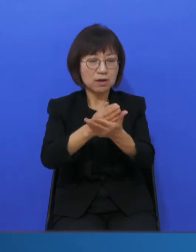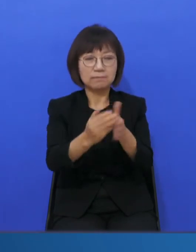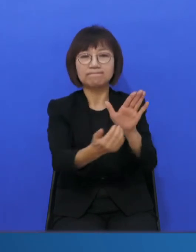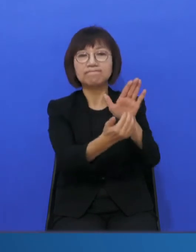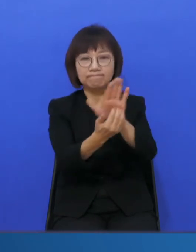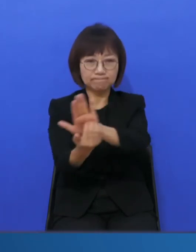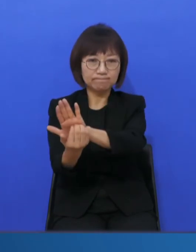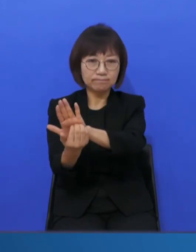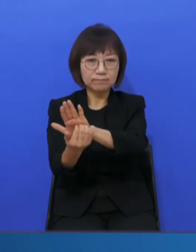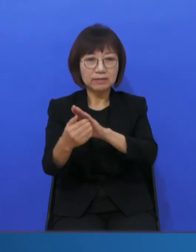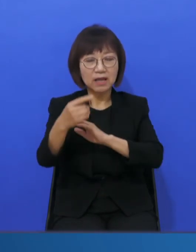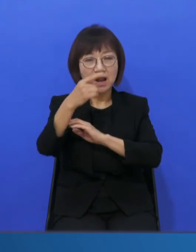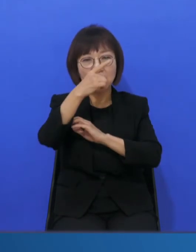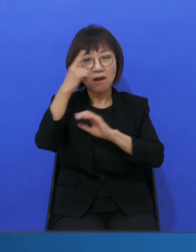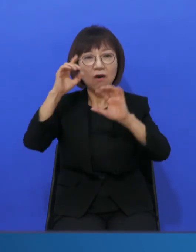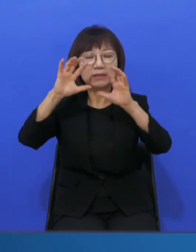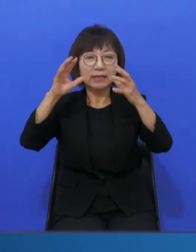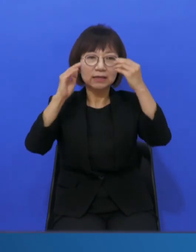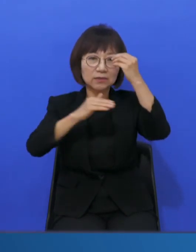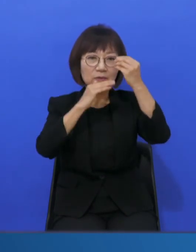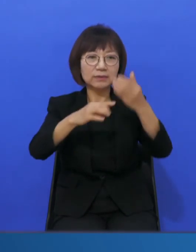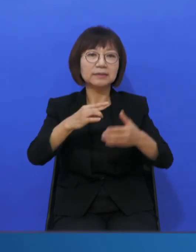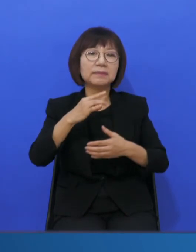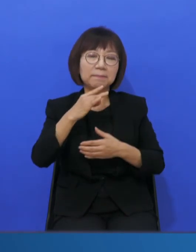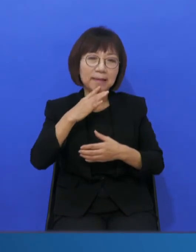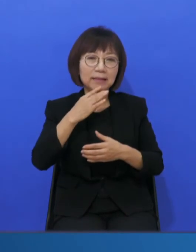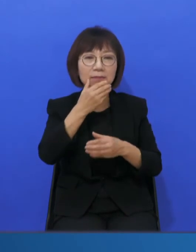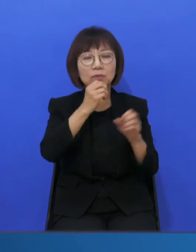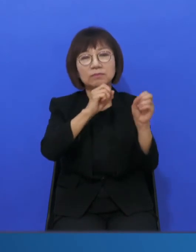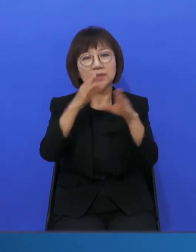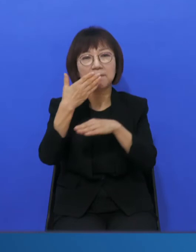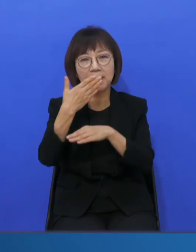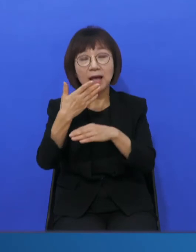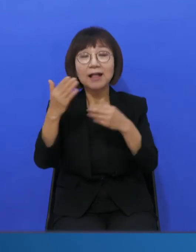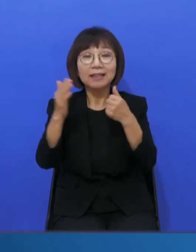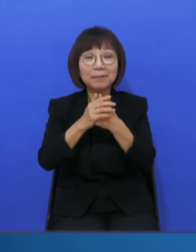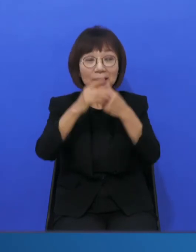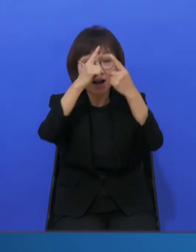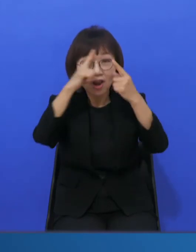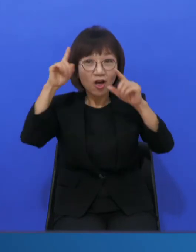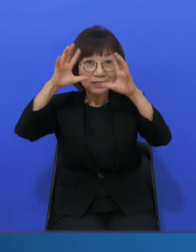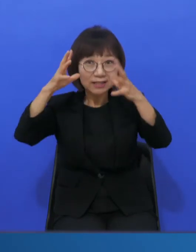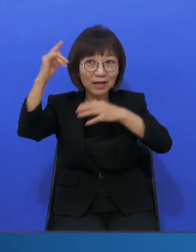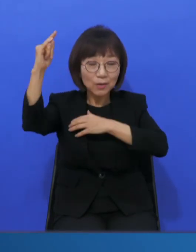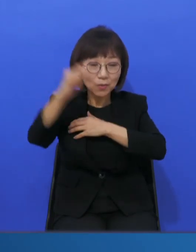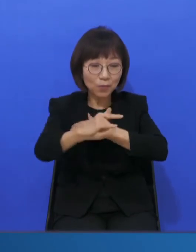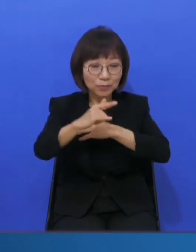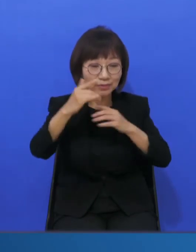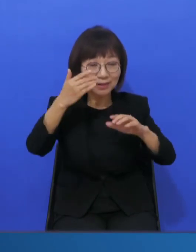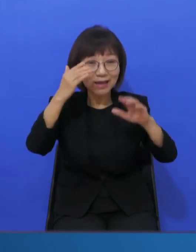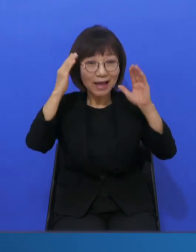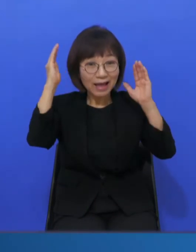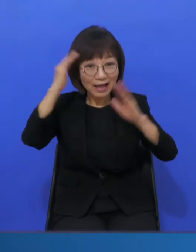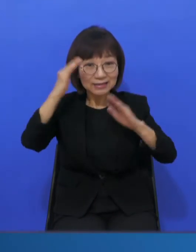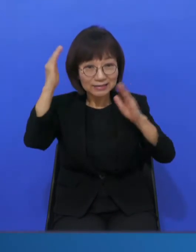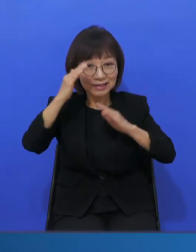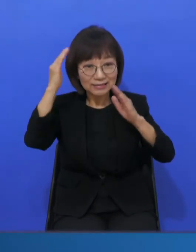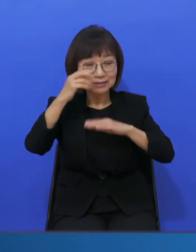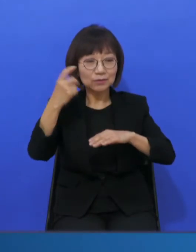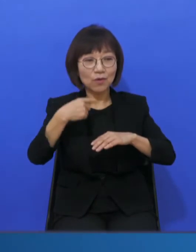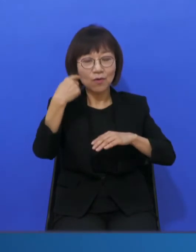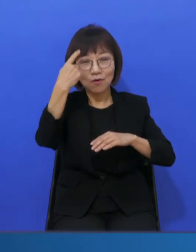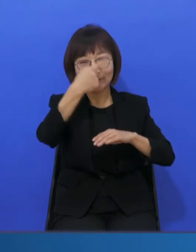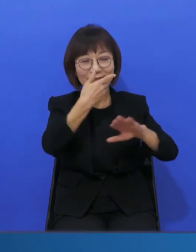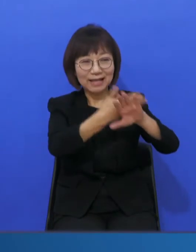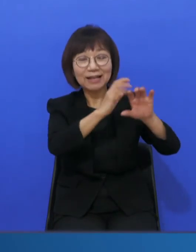있어 러시아 성도들만 복음을 전할 수 있습니다. 그래서 러시아에 온 외국인 유학생과 다문화권을 대상으로